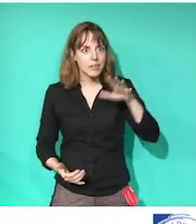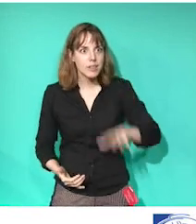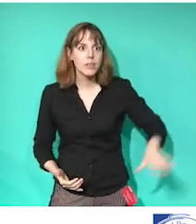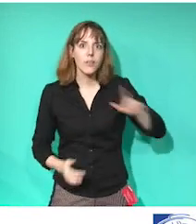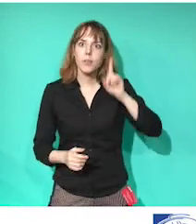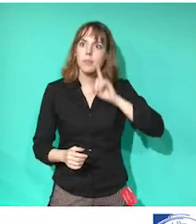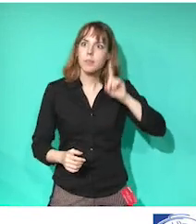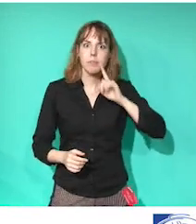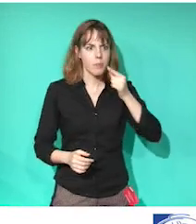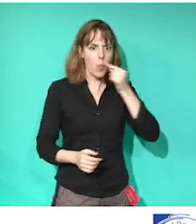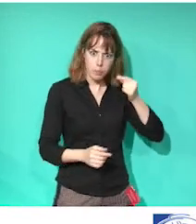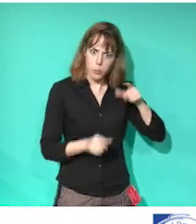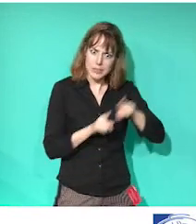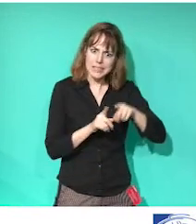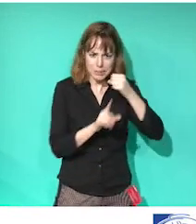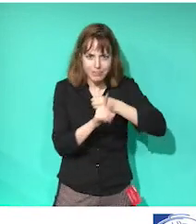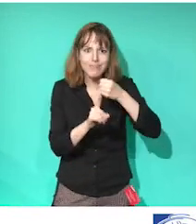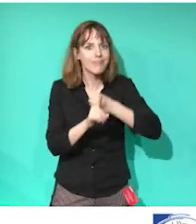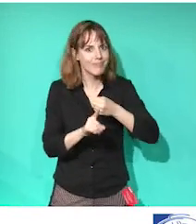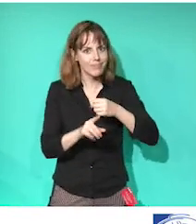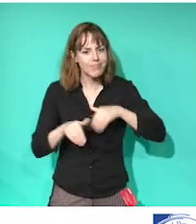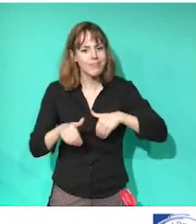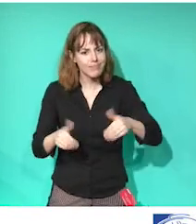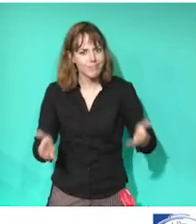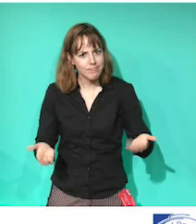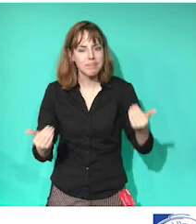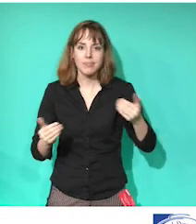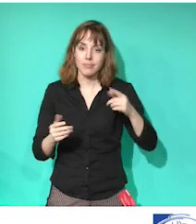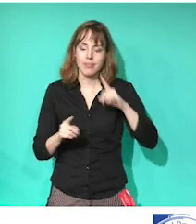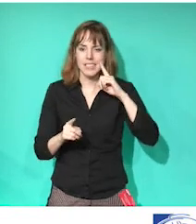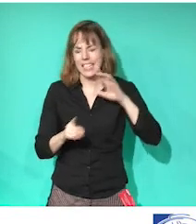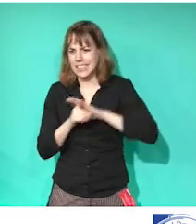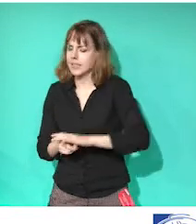militants de continuer le combat et merci de continuer à lutter contre le